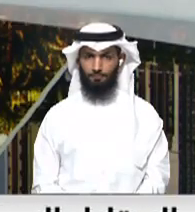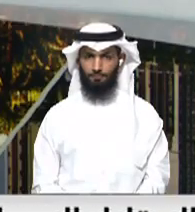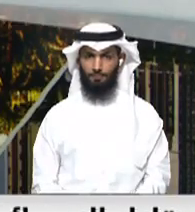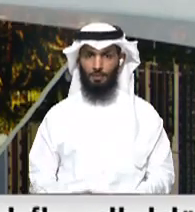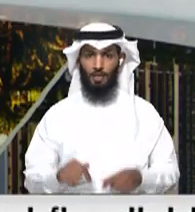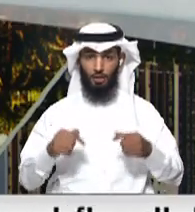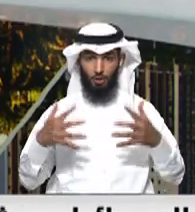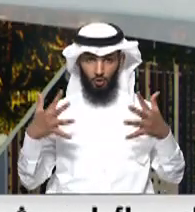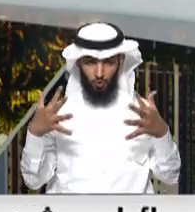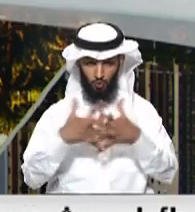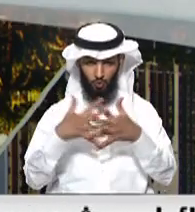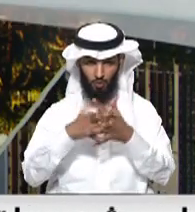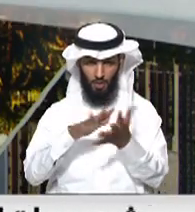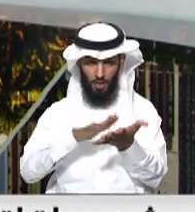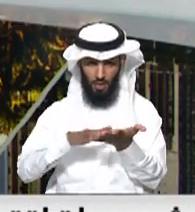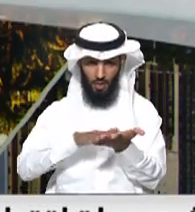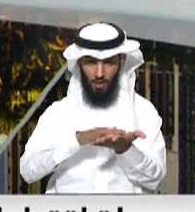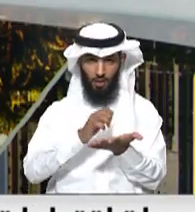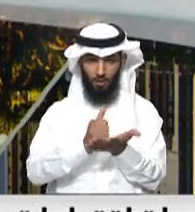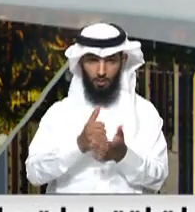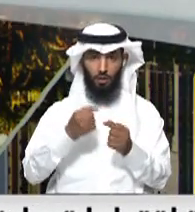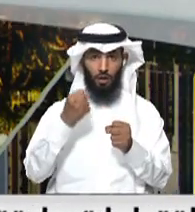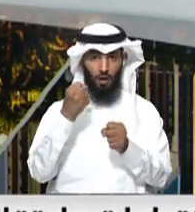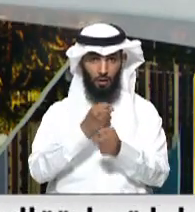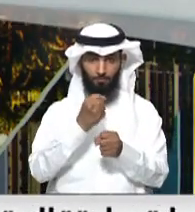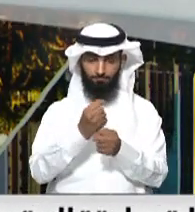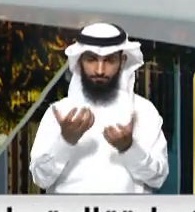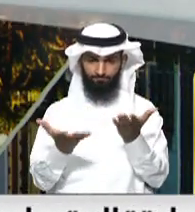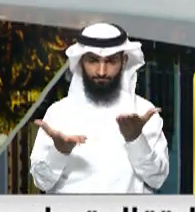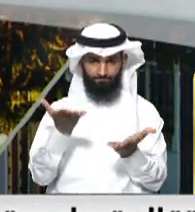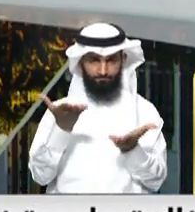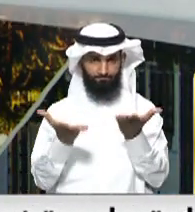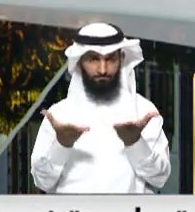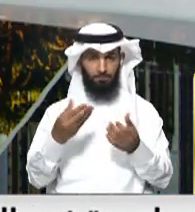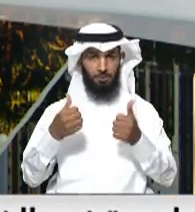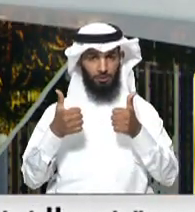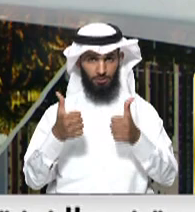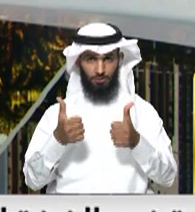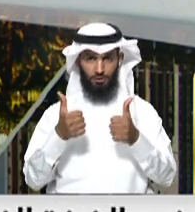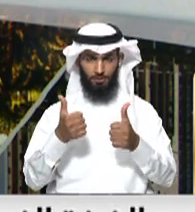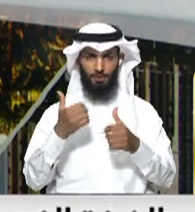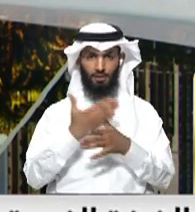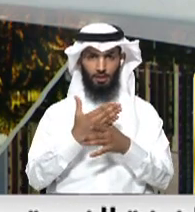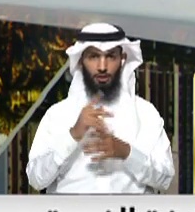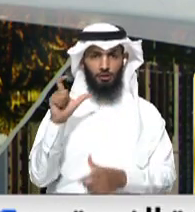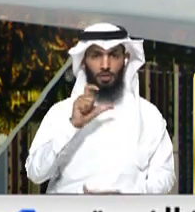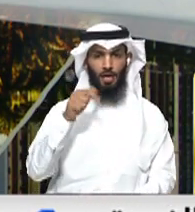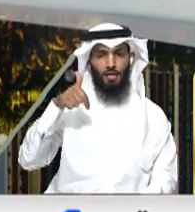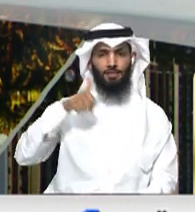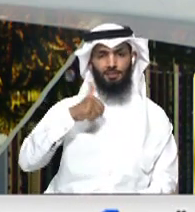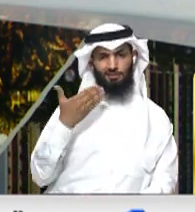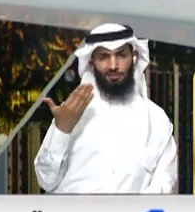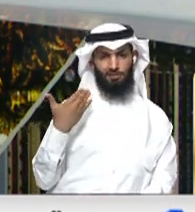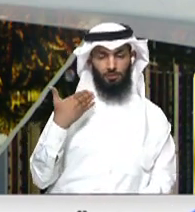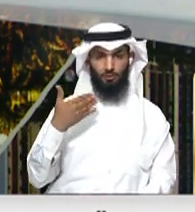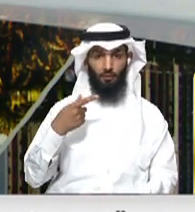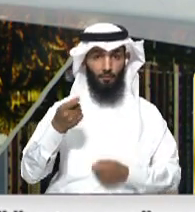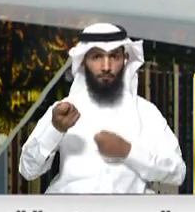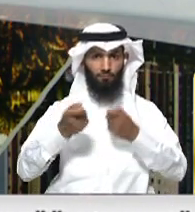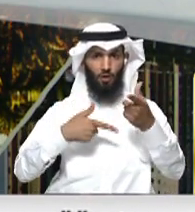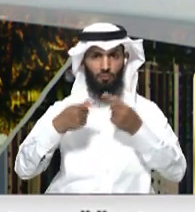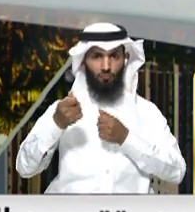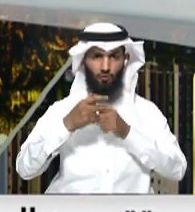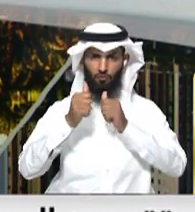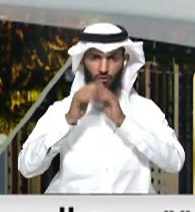شهد السوق العقاري المحلي أداء متوازنا ومستقرا خلال تداولات شهر يونيو الماضي، حيث سجلت القيمة